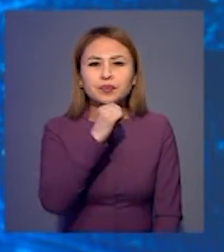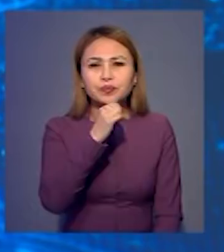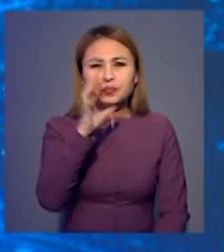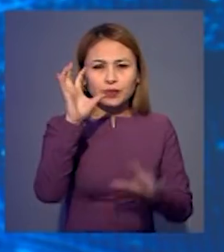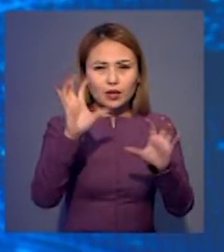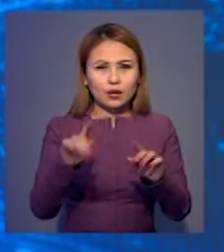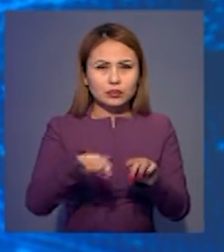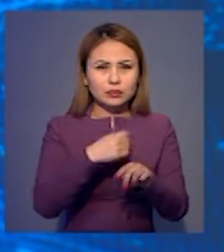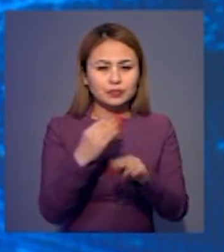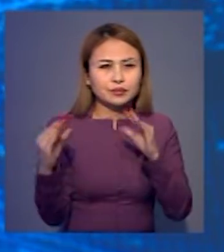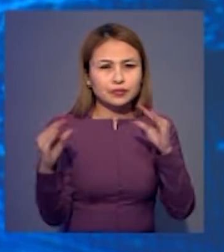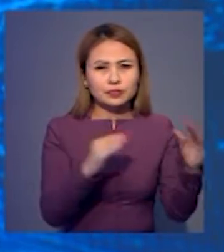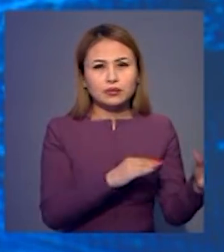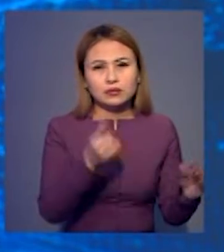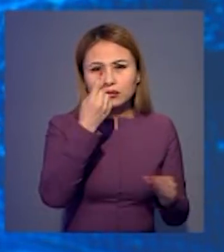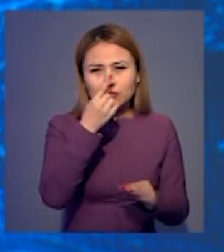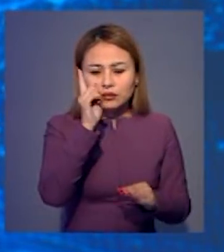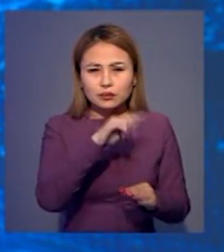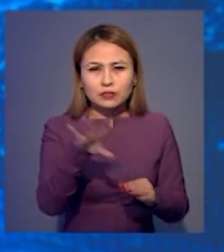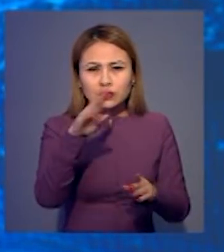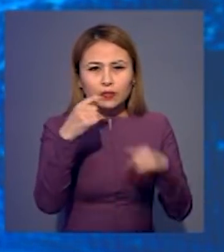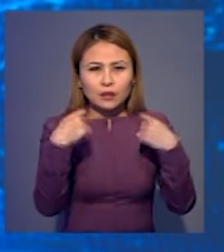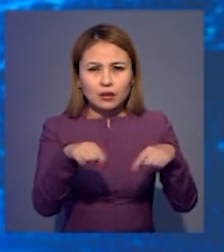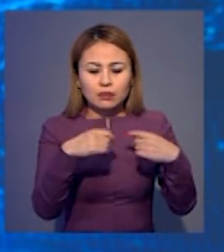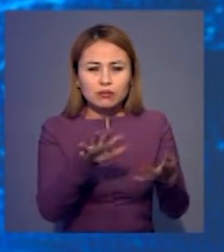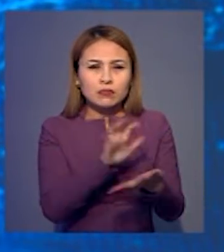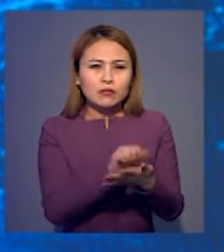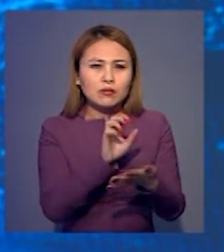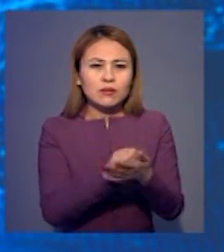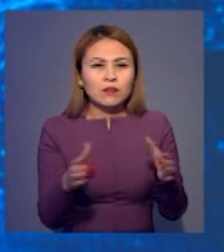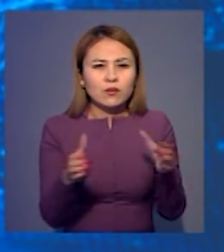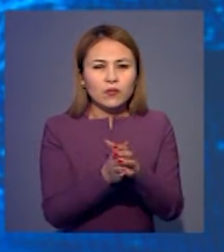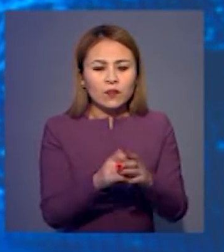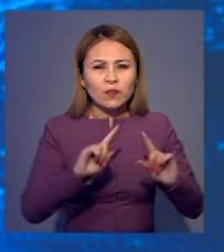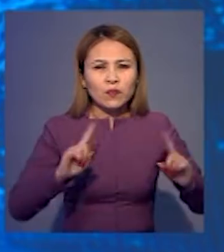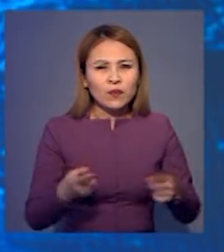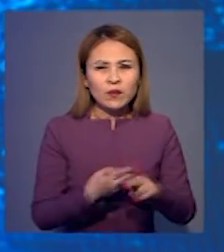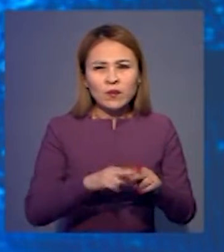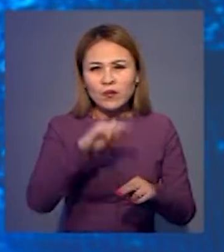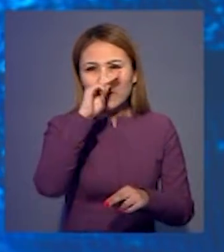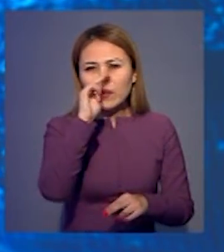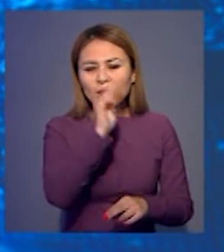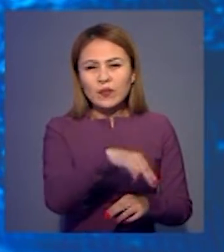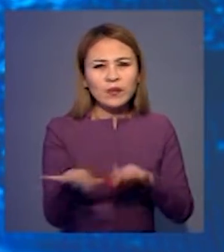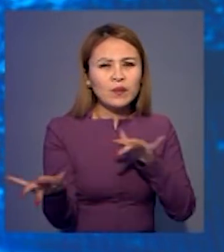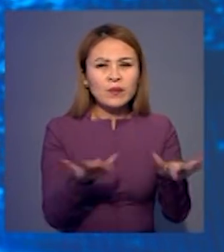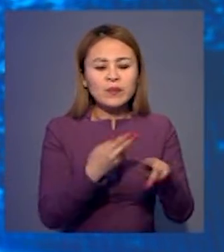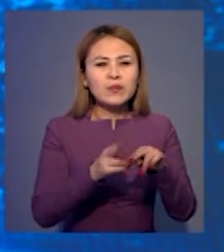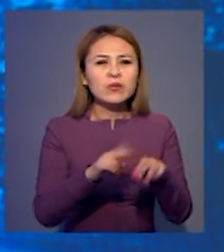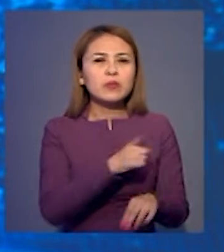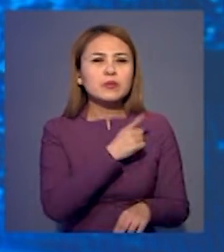Қостанайда заңсыз жолмен автокөлік нөмірлерін сатқан алаяқтардың ұйымдасқан тобы әшкерленді. Күдіктілер бұл